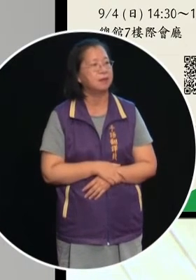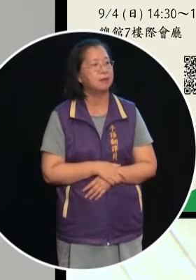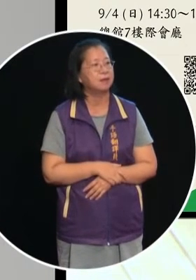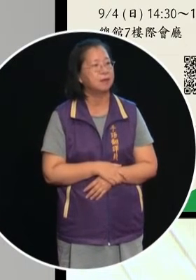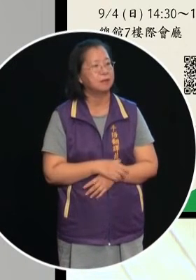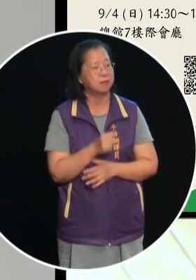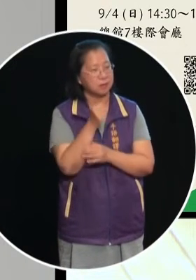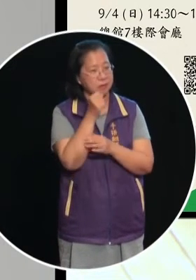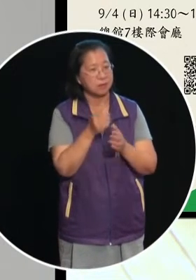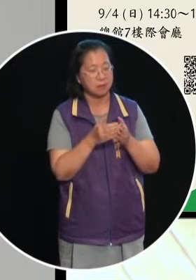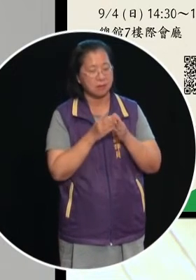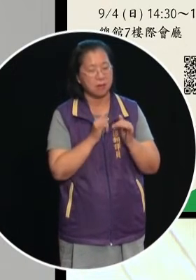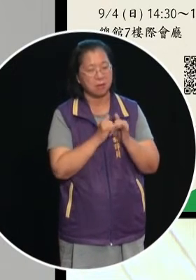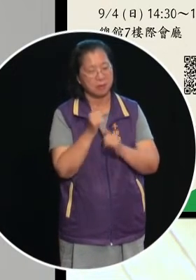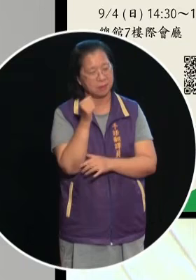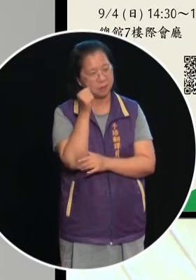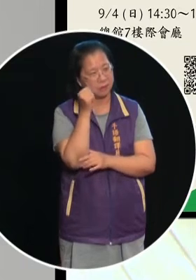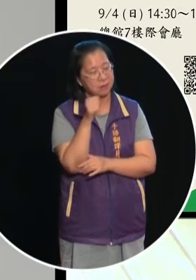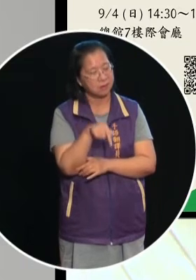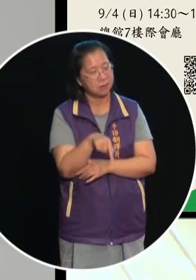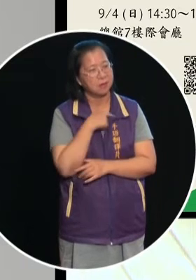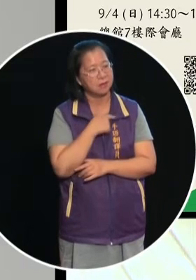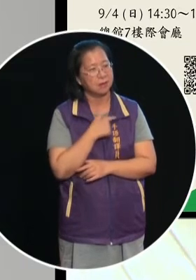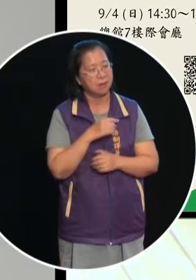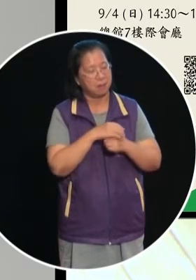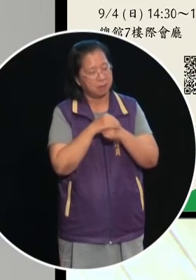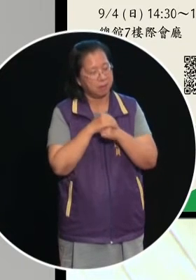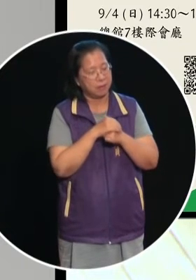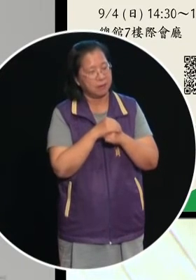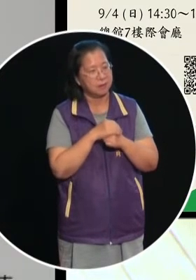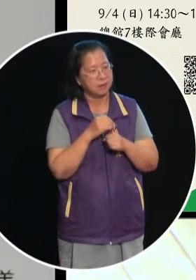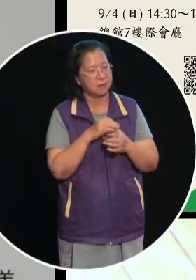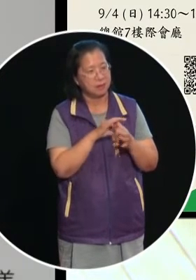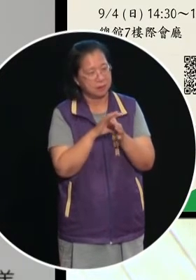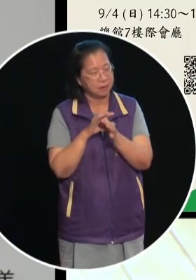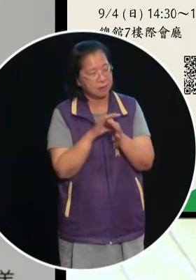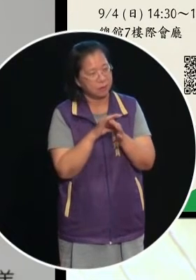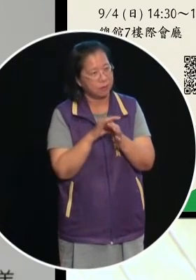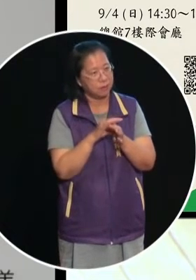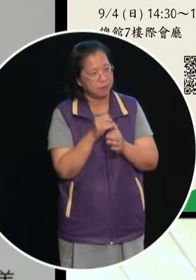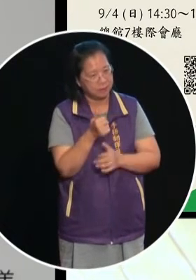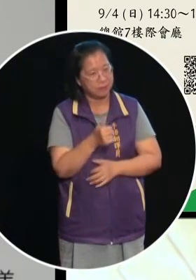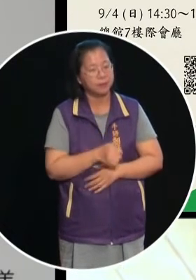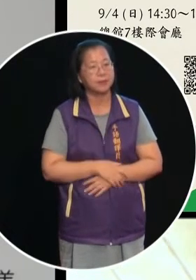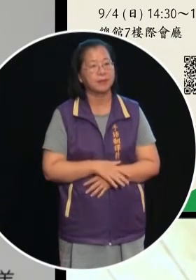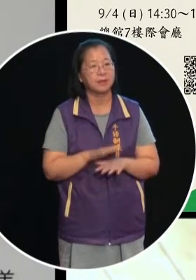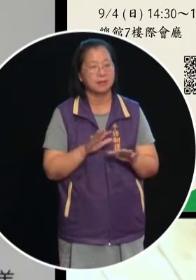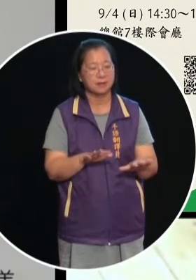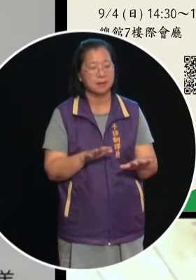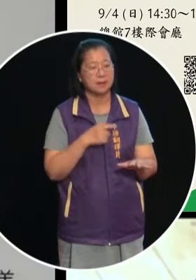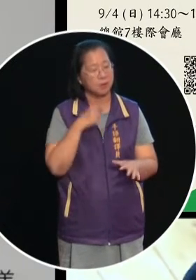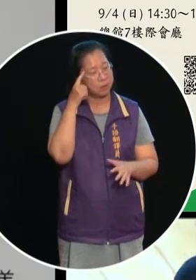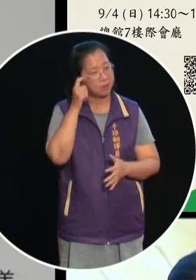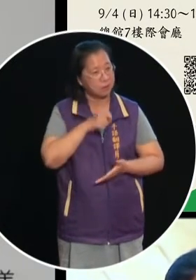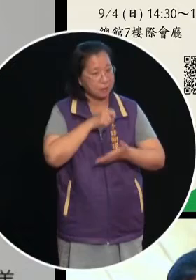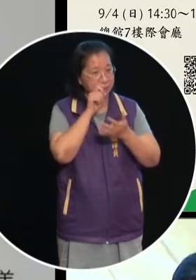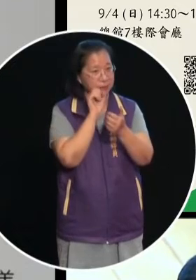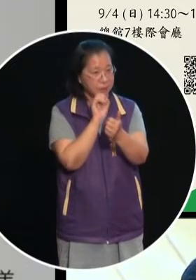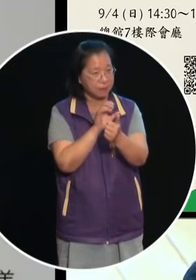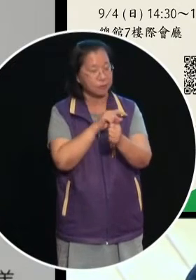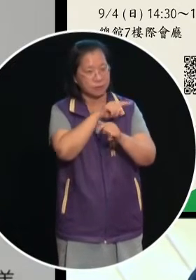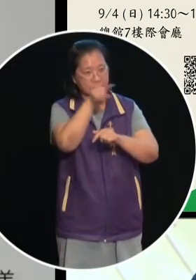是用这个方式来就是保持良好关系。那最后一个建议是，